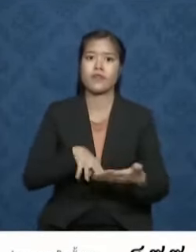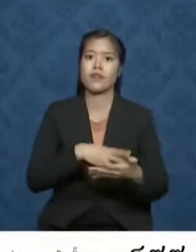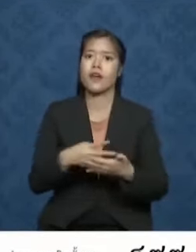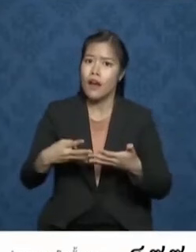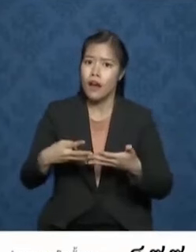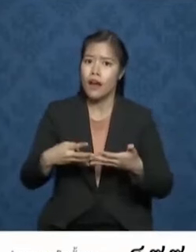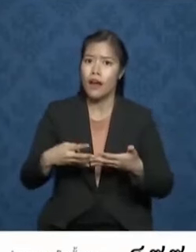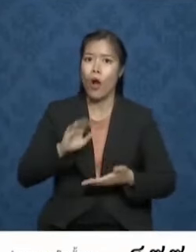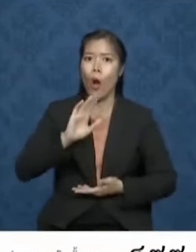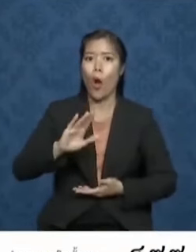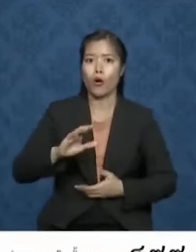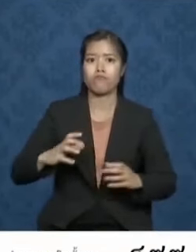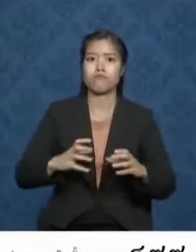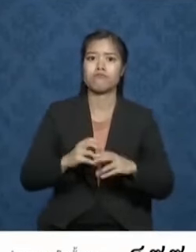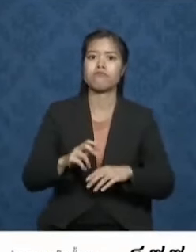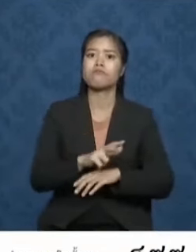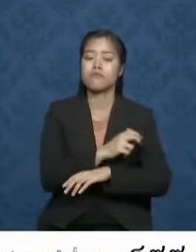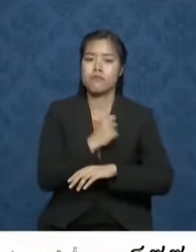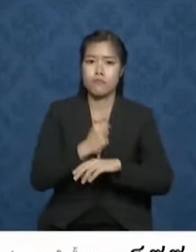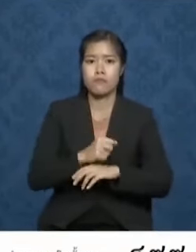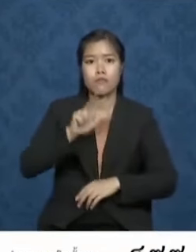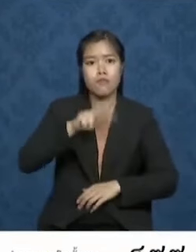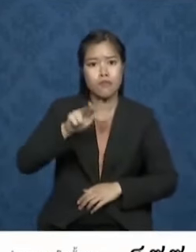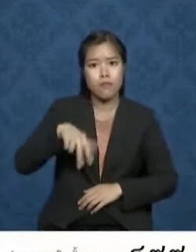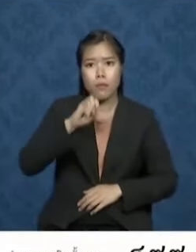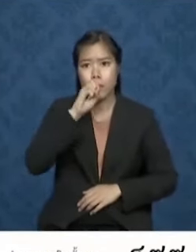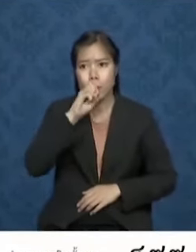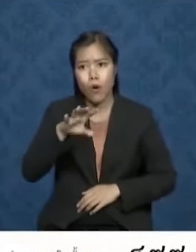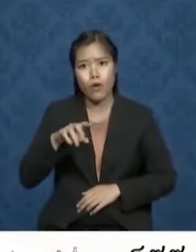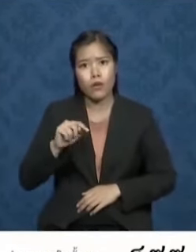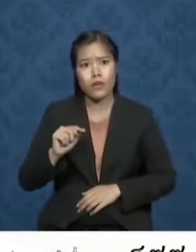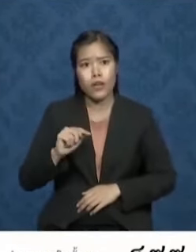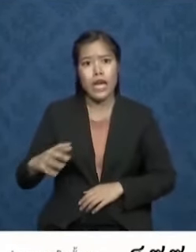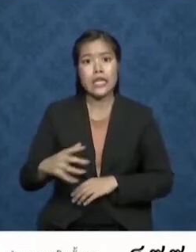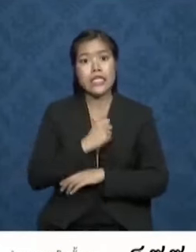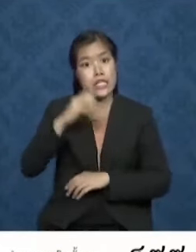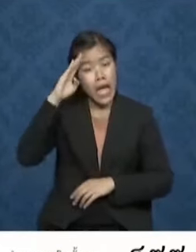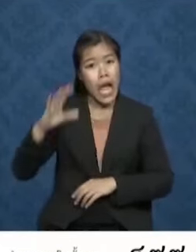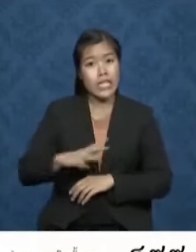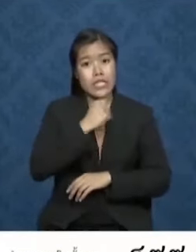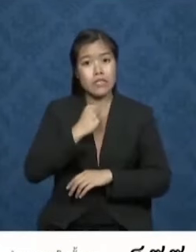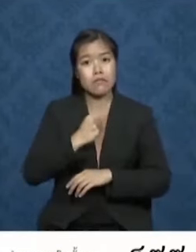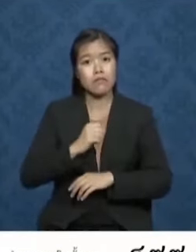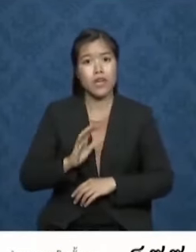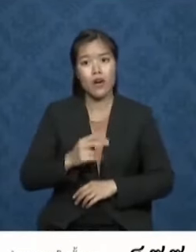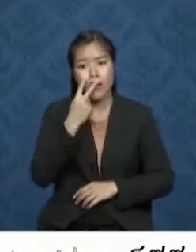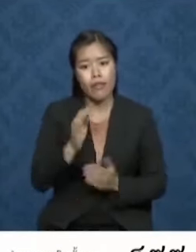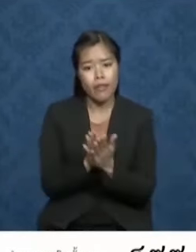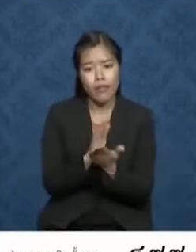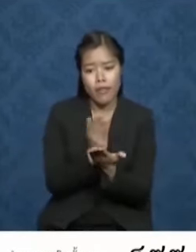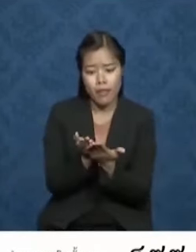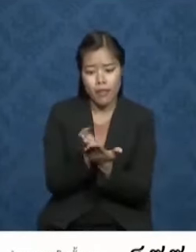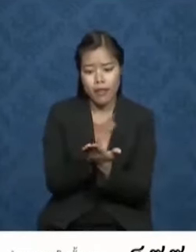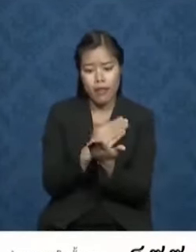เสนอเอาไว้ว่าจะมีกฎหมายป้องกันต่อต้านรัฐประหารผมก้มอ่านวาระพิจารณาของของสภาชุดที่ 26เนี่ยยังไม่เห็นเลยสัก